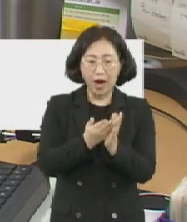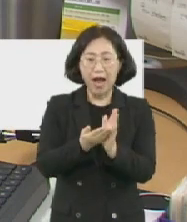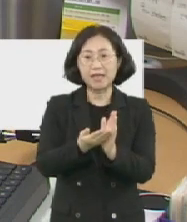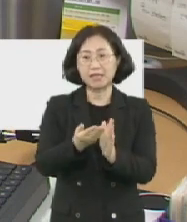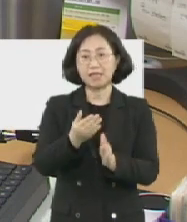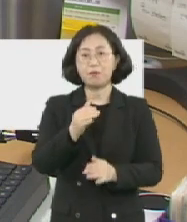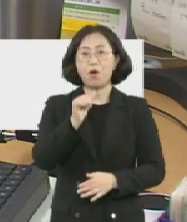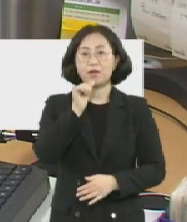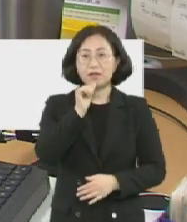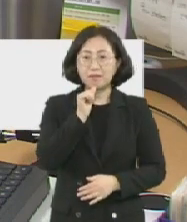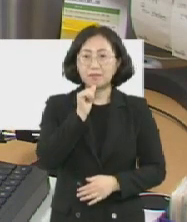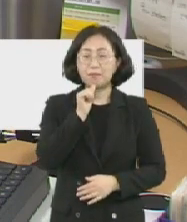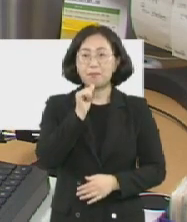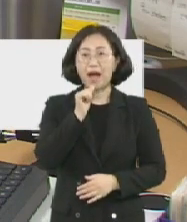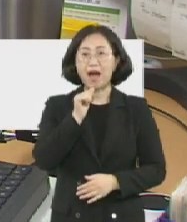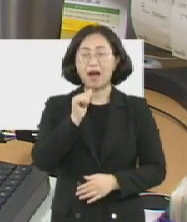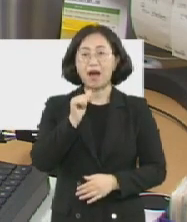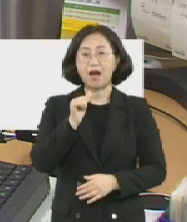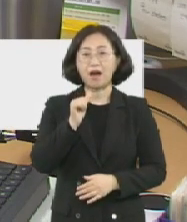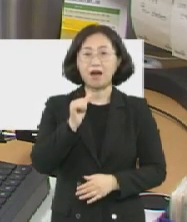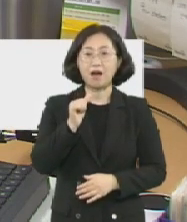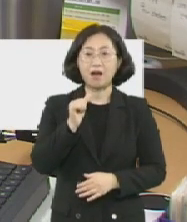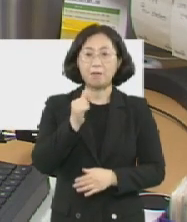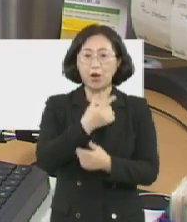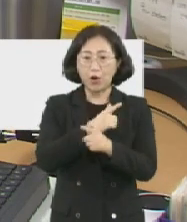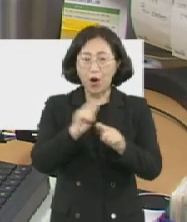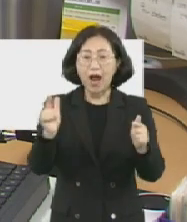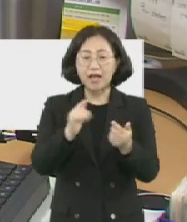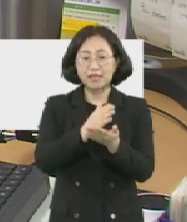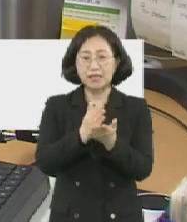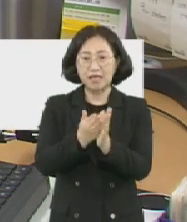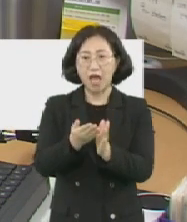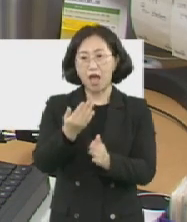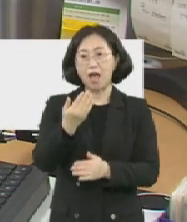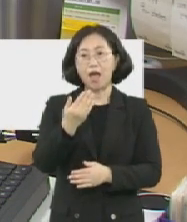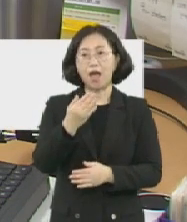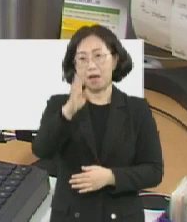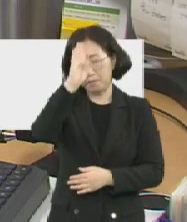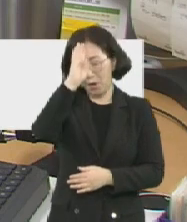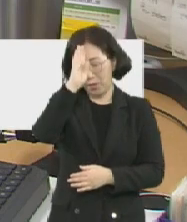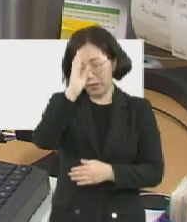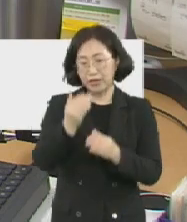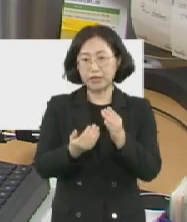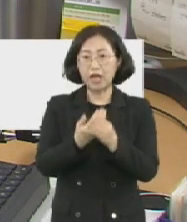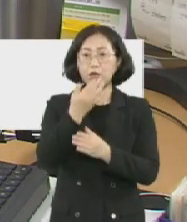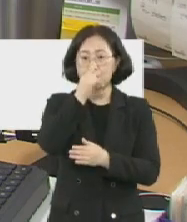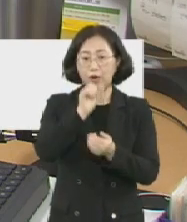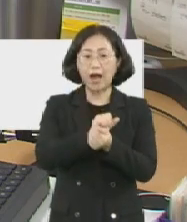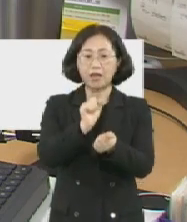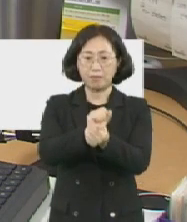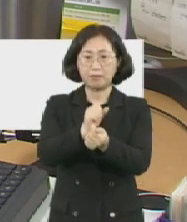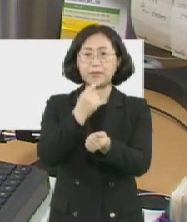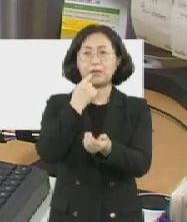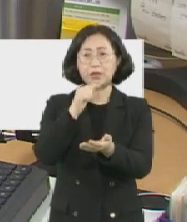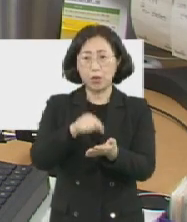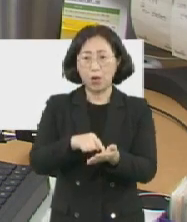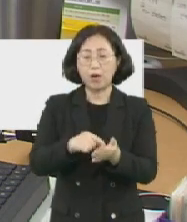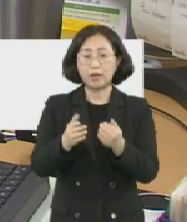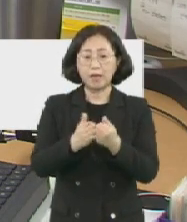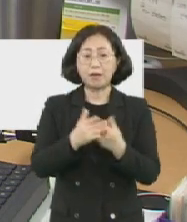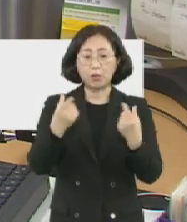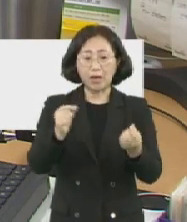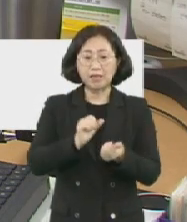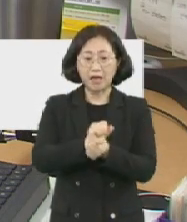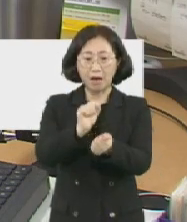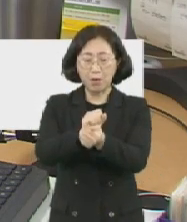콩팥, 이 혈관 내 합병증 등에 의해서 오히려 그 감염에 의한 피해가 좀 더 크게 나타날 수 있기 때문에 동일하게 감염이